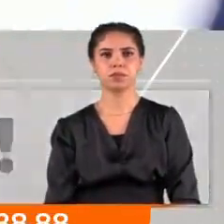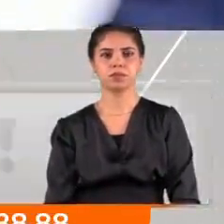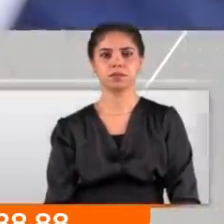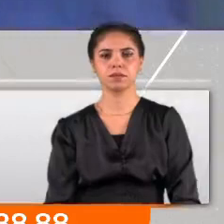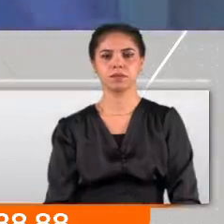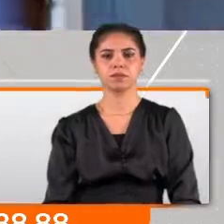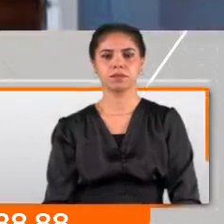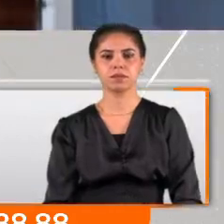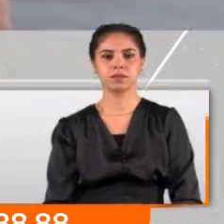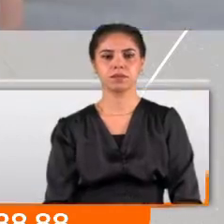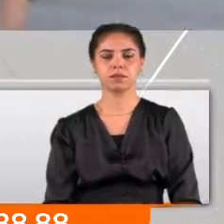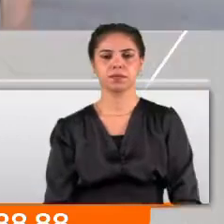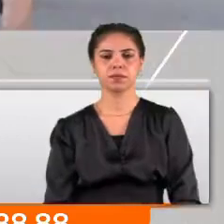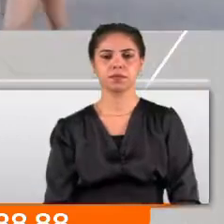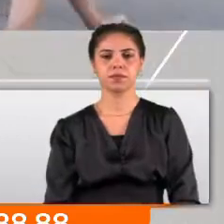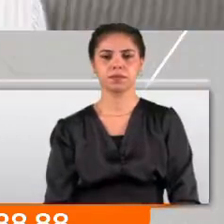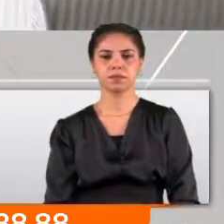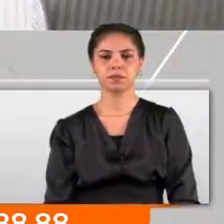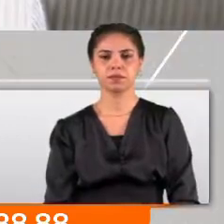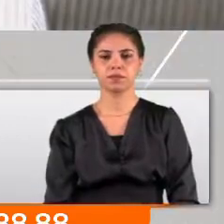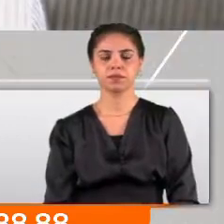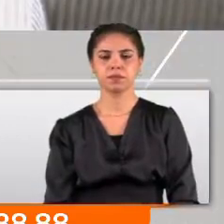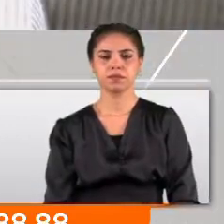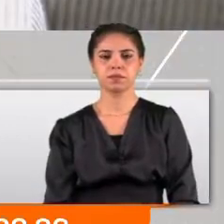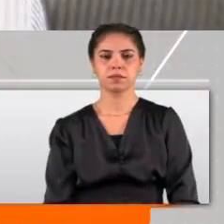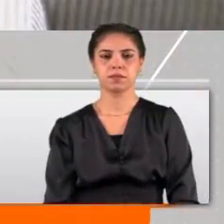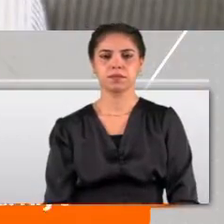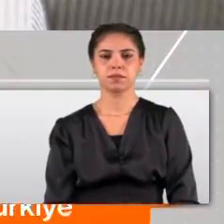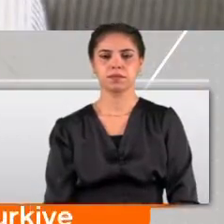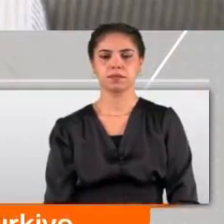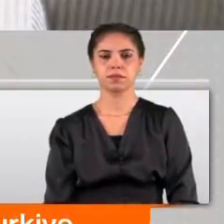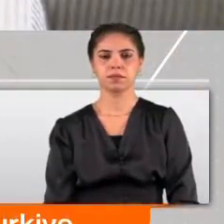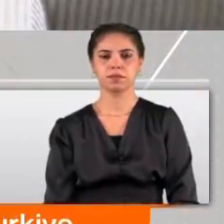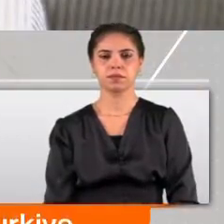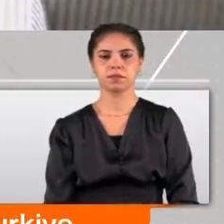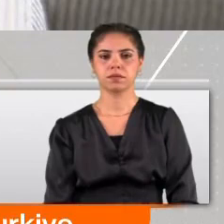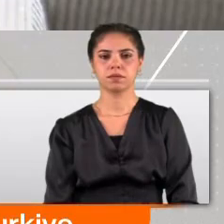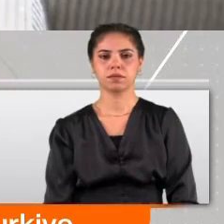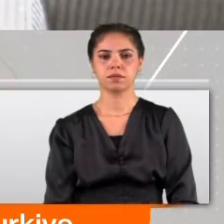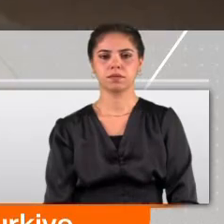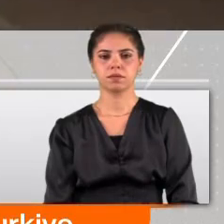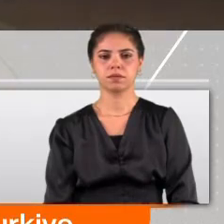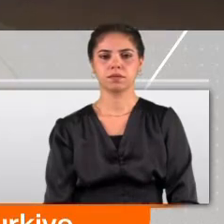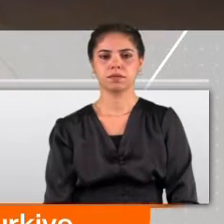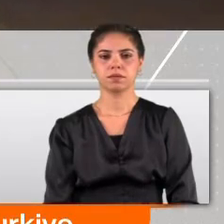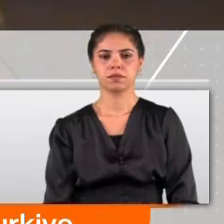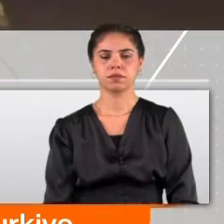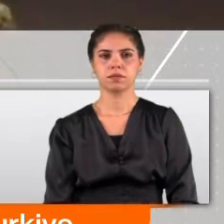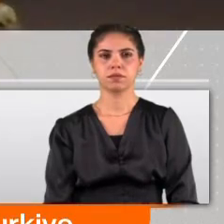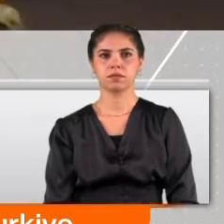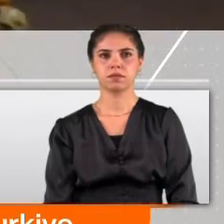Bu gerçekten can sıkıcı çünkü her şeyin fiyatı çok yükseldi. Öyle ki evde soğuktan korunmak için kalın giysiler